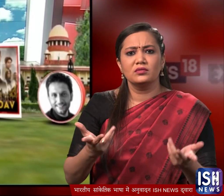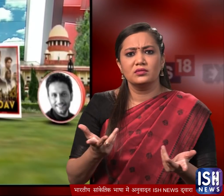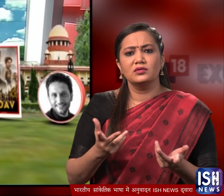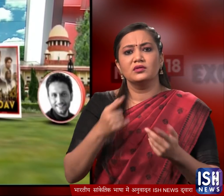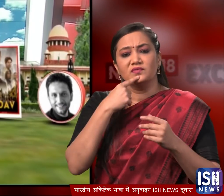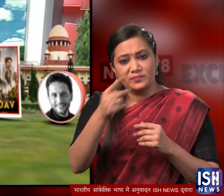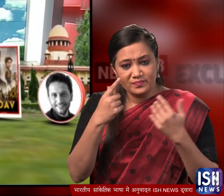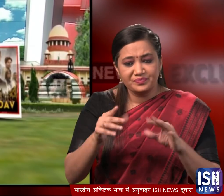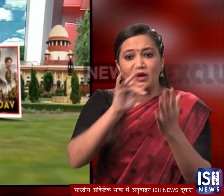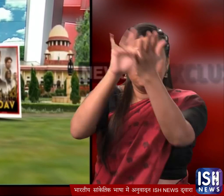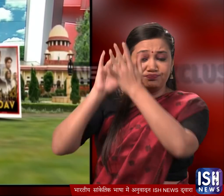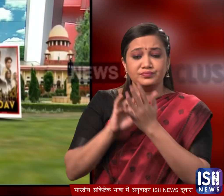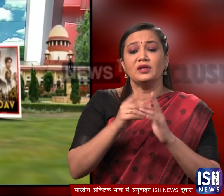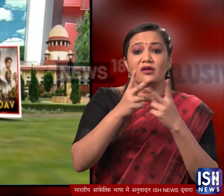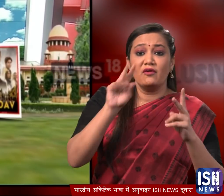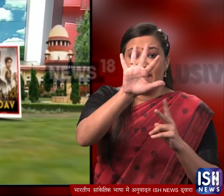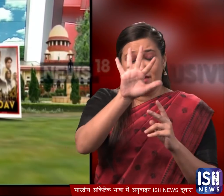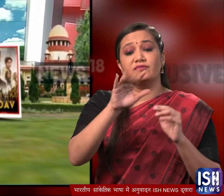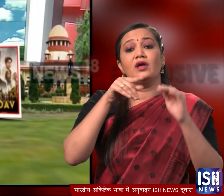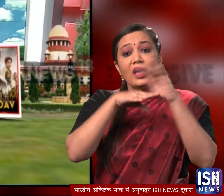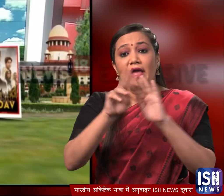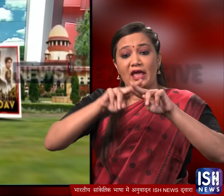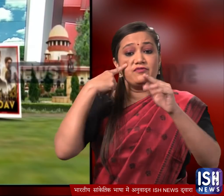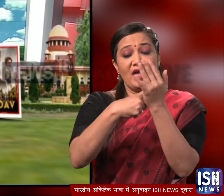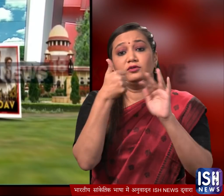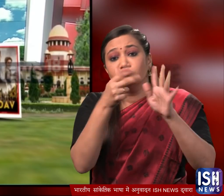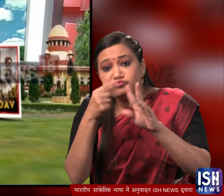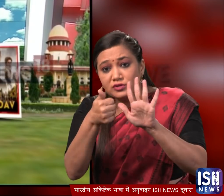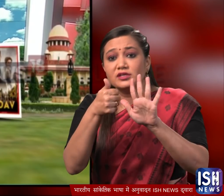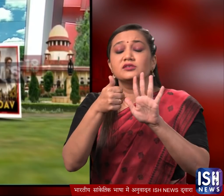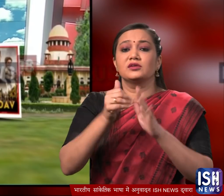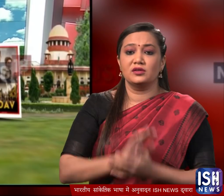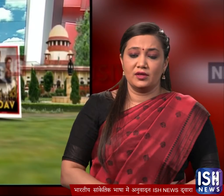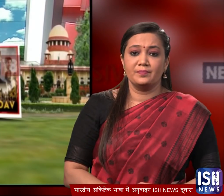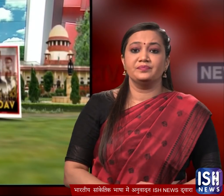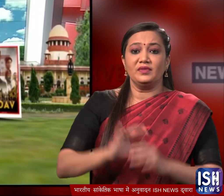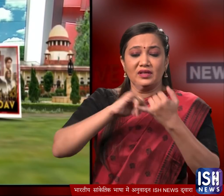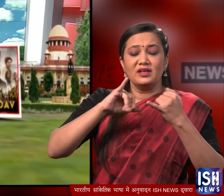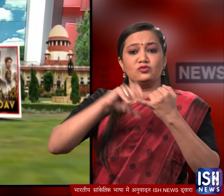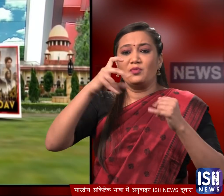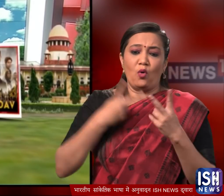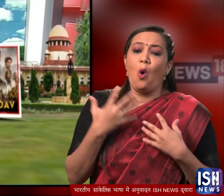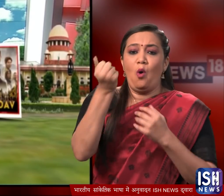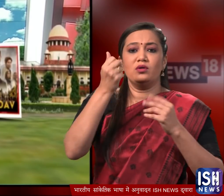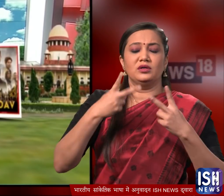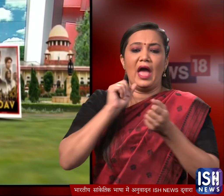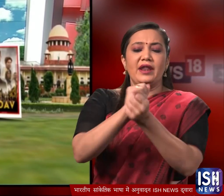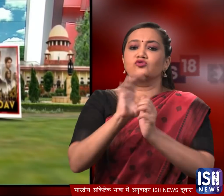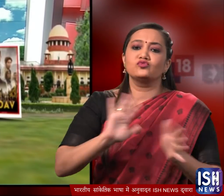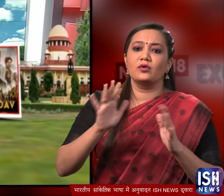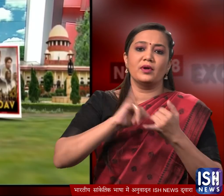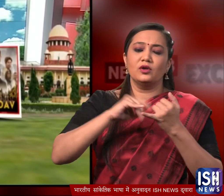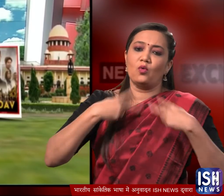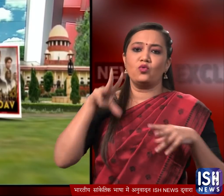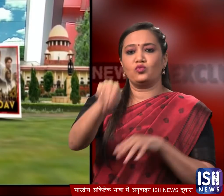करे। इस वेब सीरीज के खिलाफ 5 राज्यों में 6 एफआईआर दर्ज हैं, जिनके खिलाफ ही वेब सीरीज के निर्माता सुप्रीम कोर्ट गए थे और गिरफ्तारी पर रोक की मांग